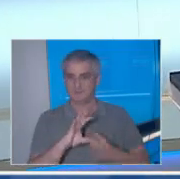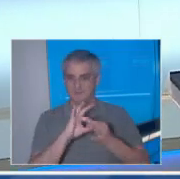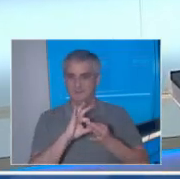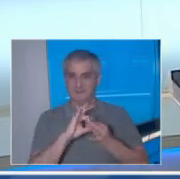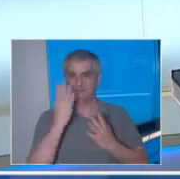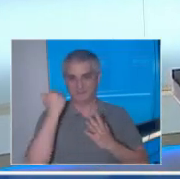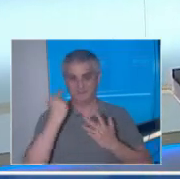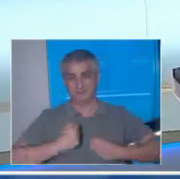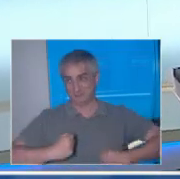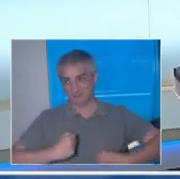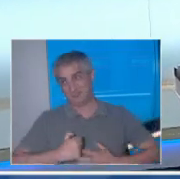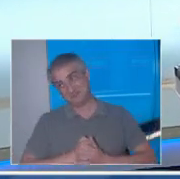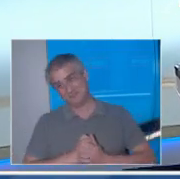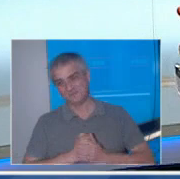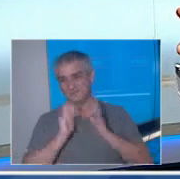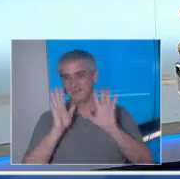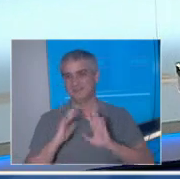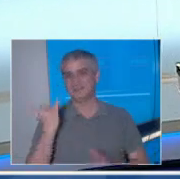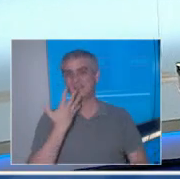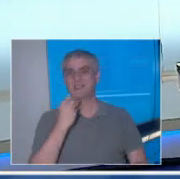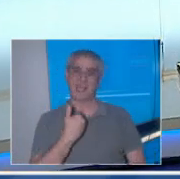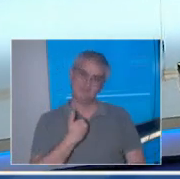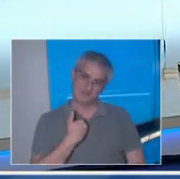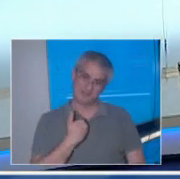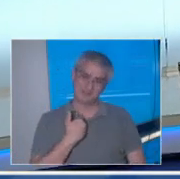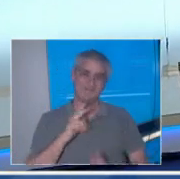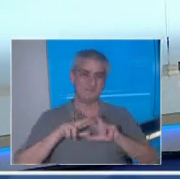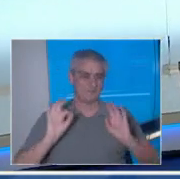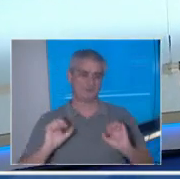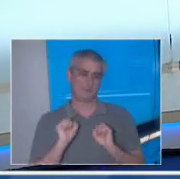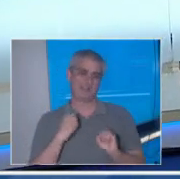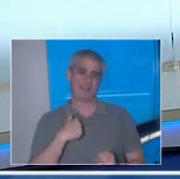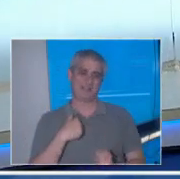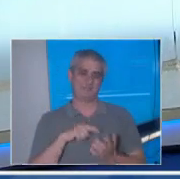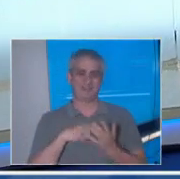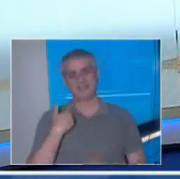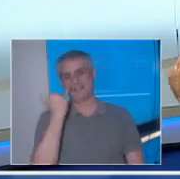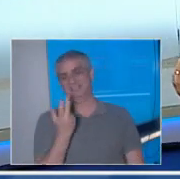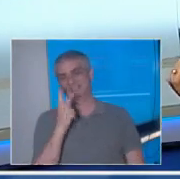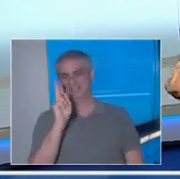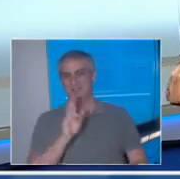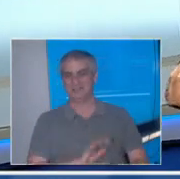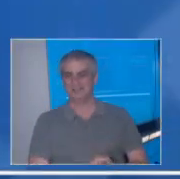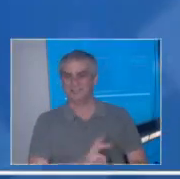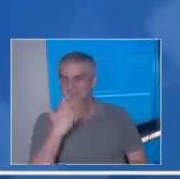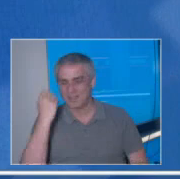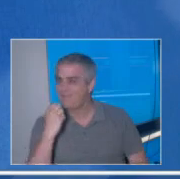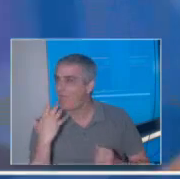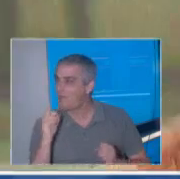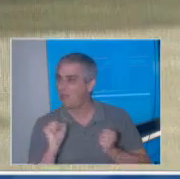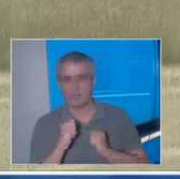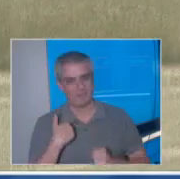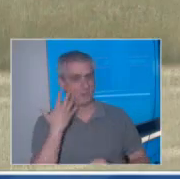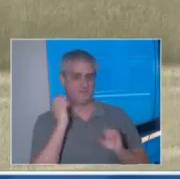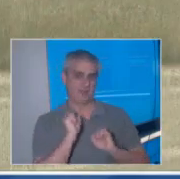לה... בטלוויזיה תמיד חם לי, ובמציאות קר לי, כי אני יותר הזה. את האולפן אתה אוהב חם או קר? אני אוהב קר.